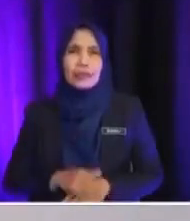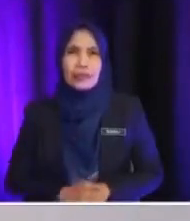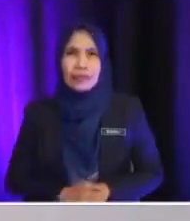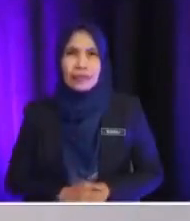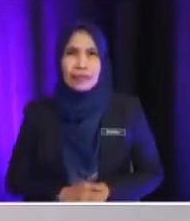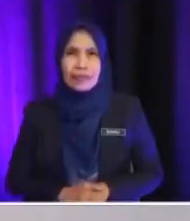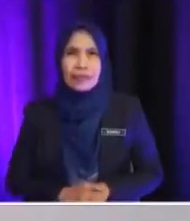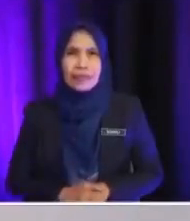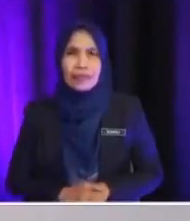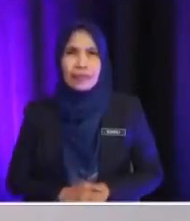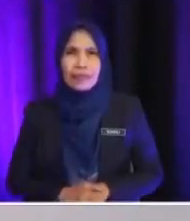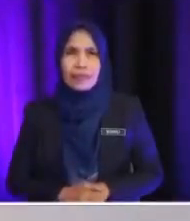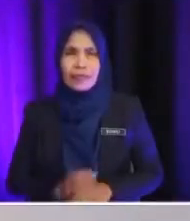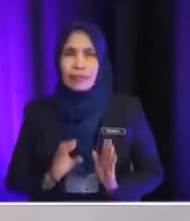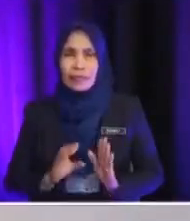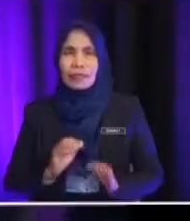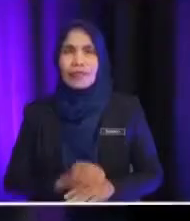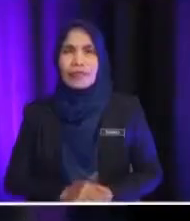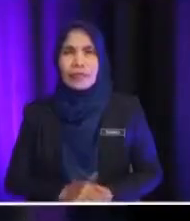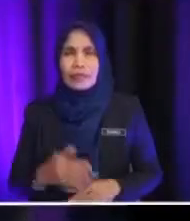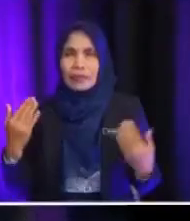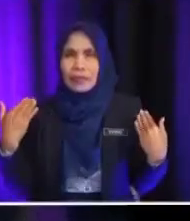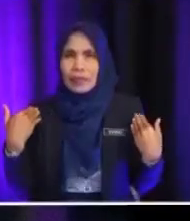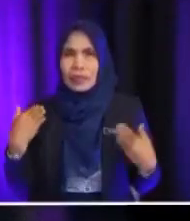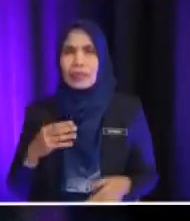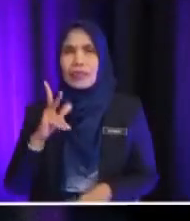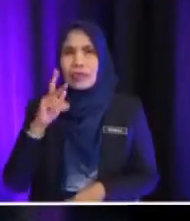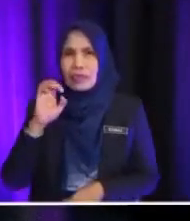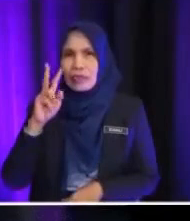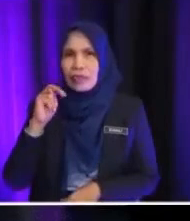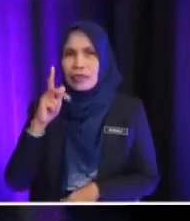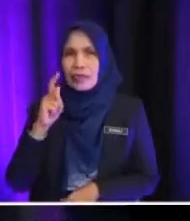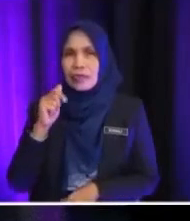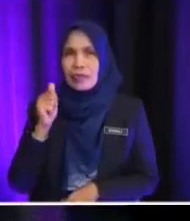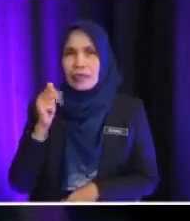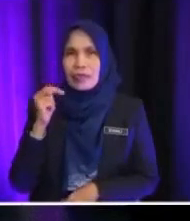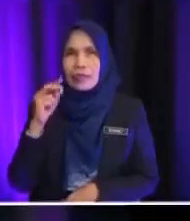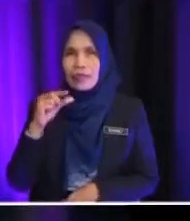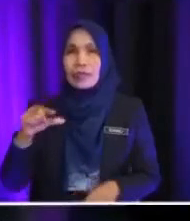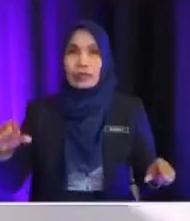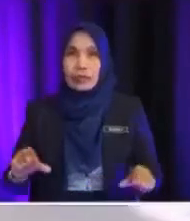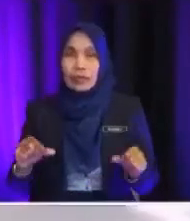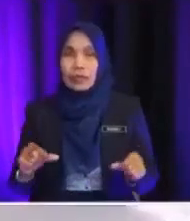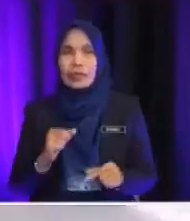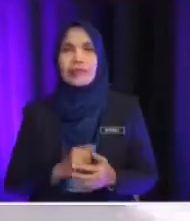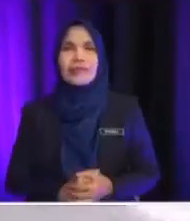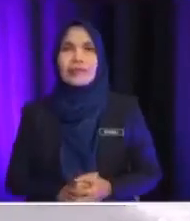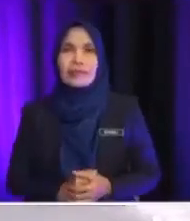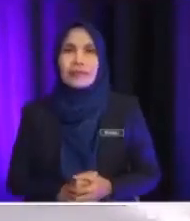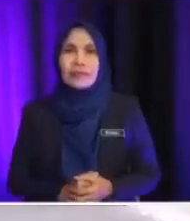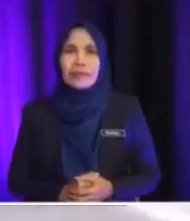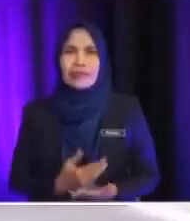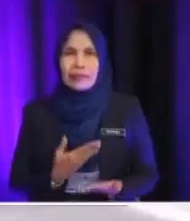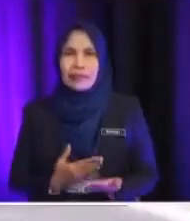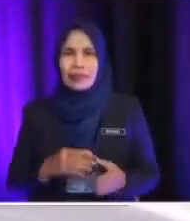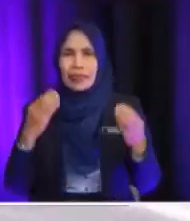inilah. Inilah contohnya. Kentang goreng. Kentang goreng, kentang putar kan? Okey. Baik,